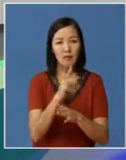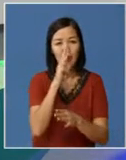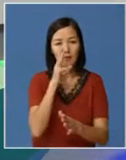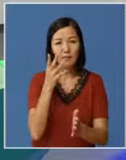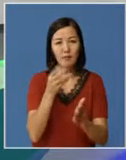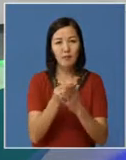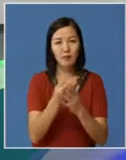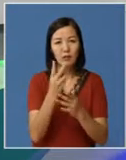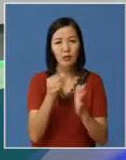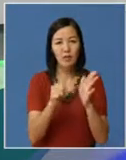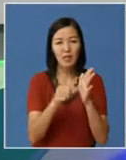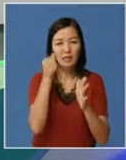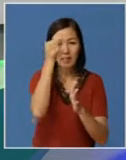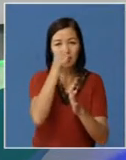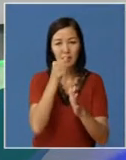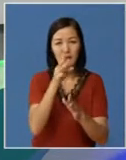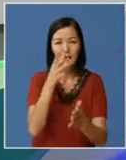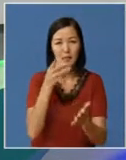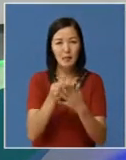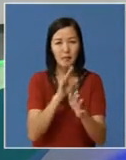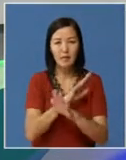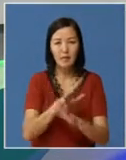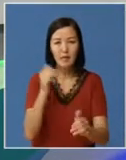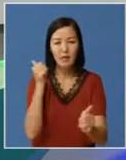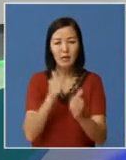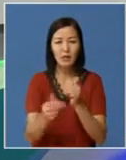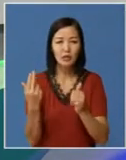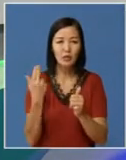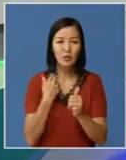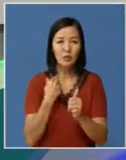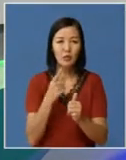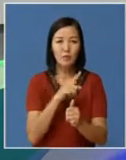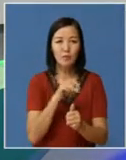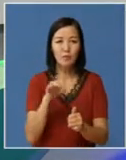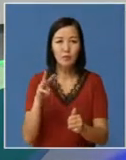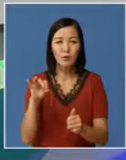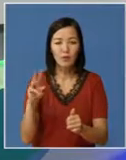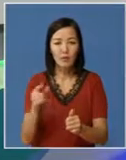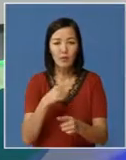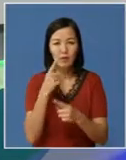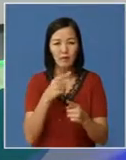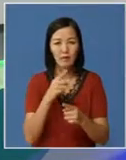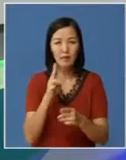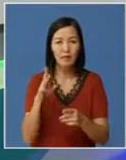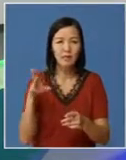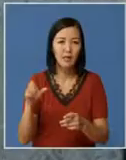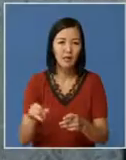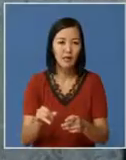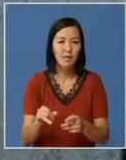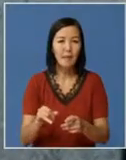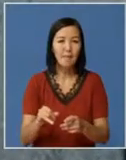не начисляли 6 лет. В итоге долг перед каждым работником составил как минимум 1 000 000 тенге, передает закон КЗ со ссылкой на